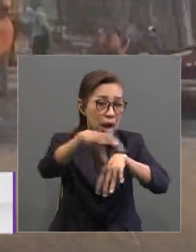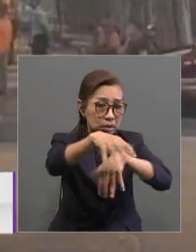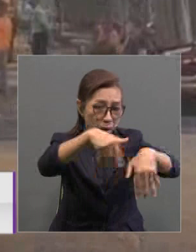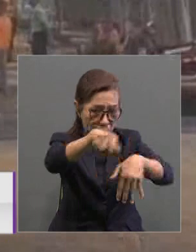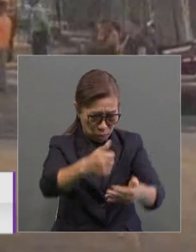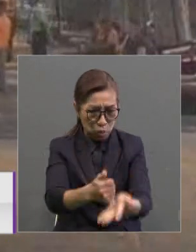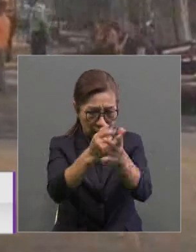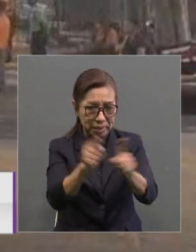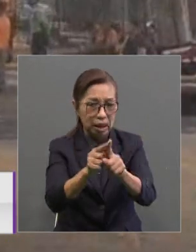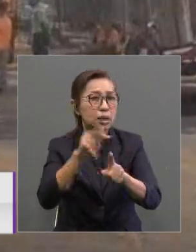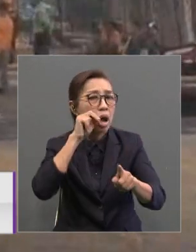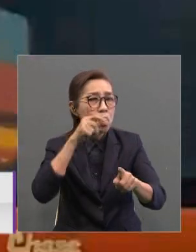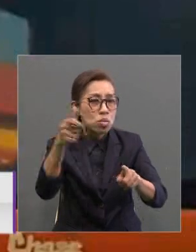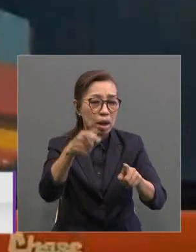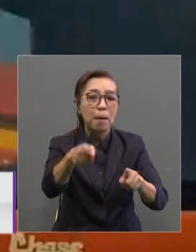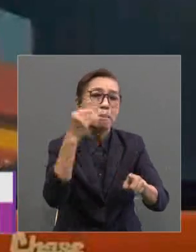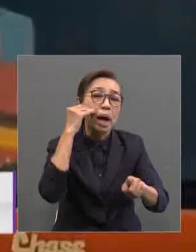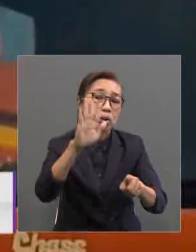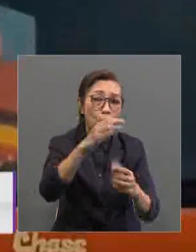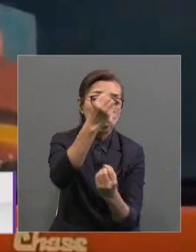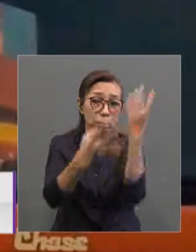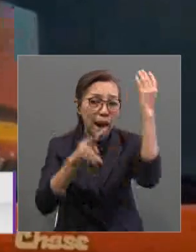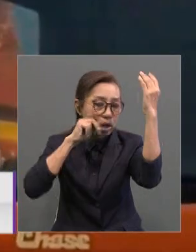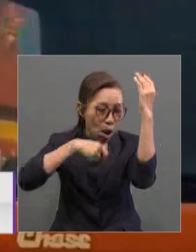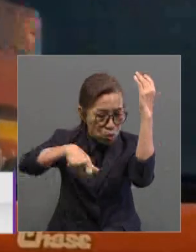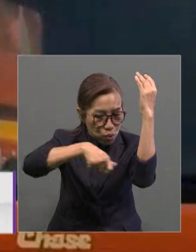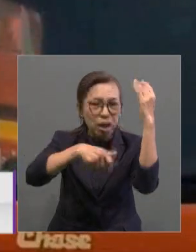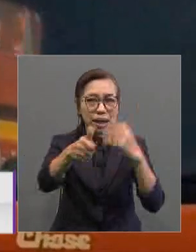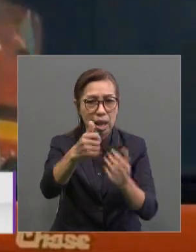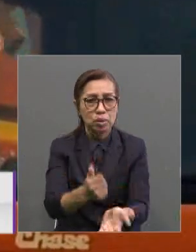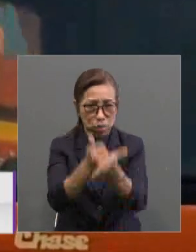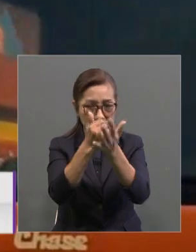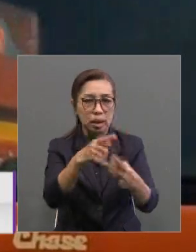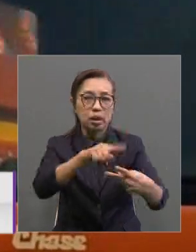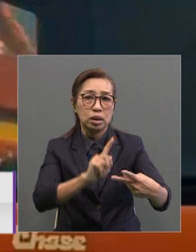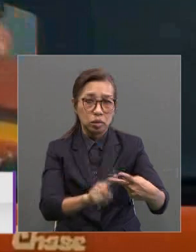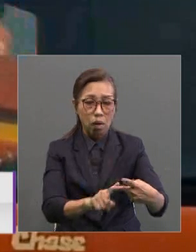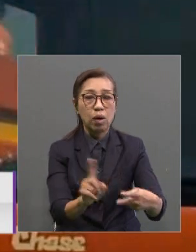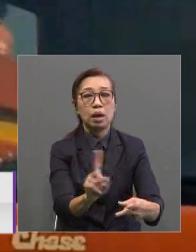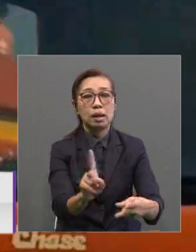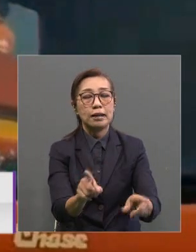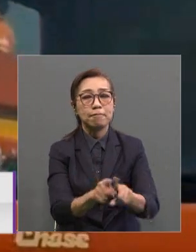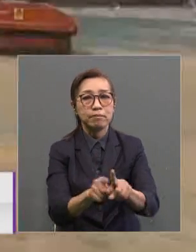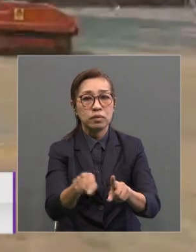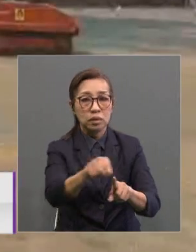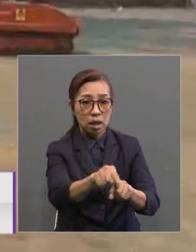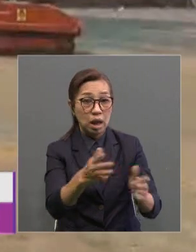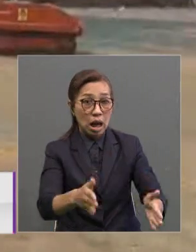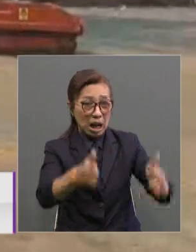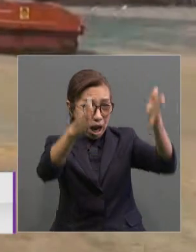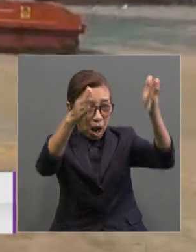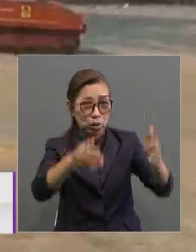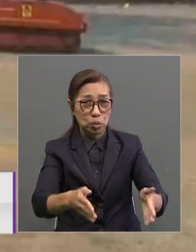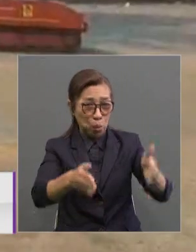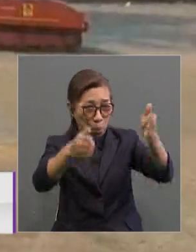อย่างน้อยๆเนี่ยรถน้ำต้นไม้รอบๆบ้านอันนี้ก็น่าจะพอช่วยได้มากขึ้นกับอีกอันนึงก็คือให้เจ้าของอาคาร